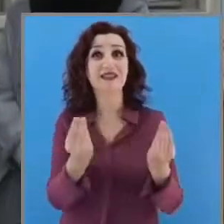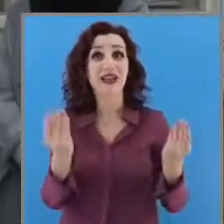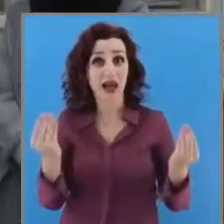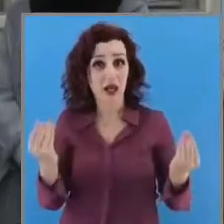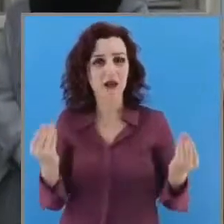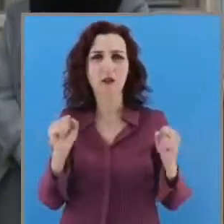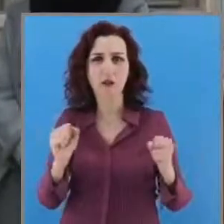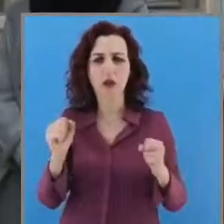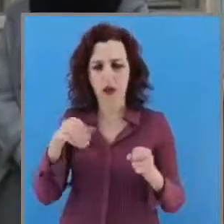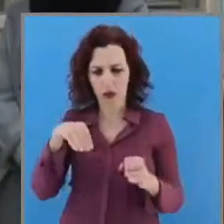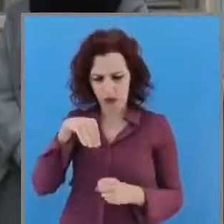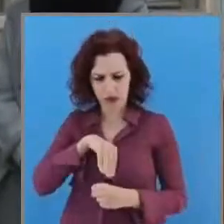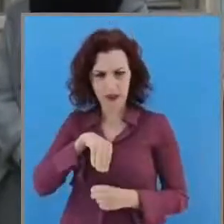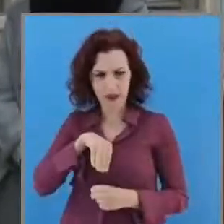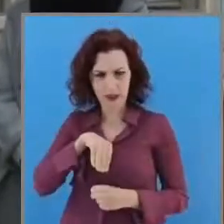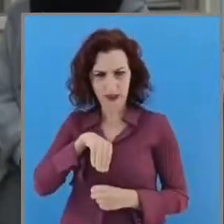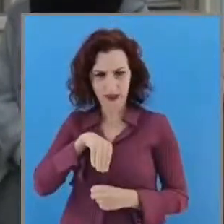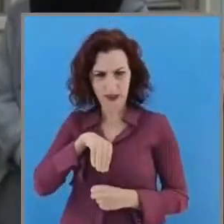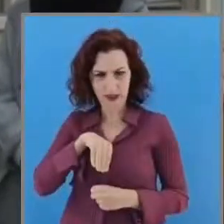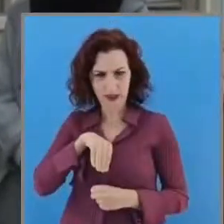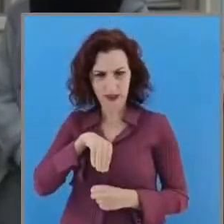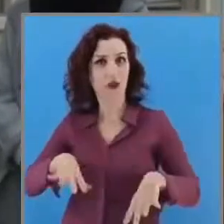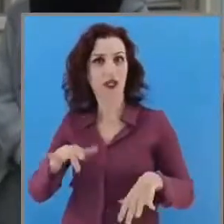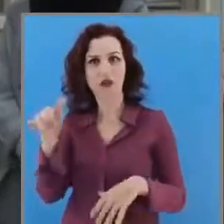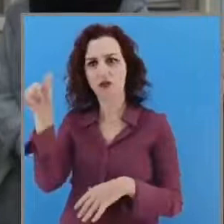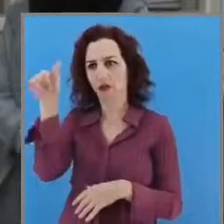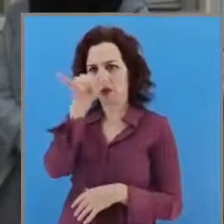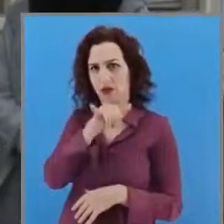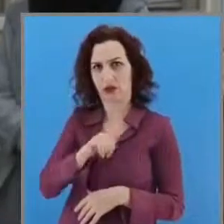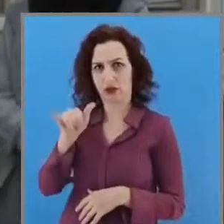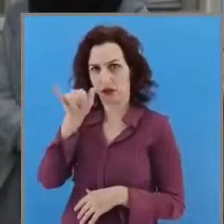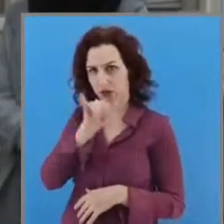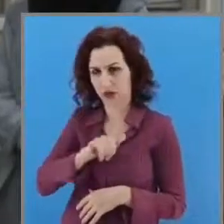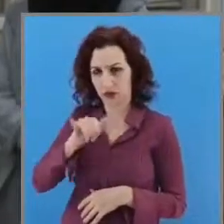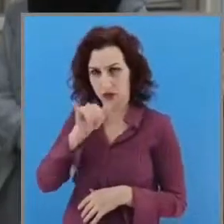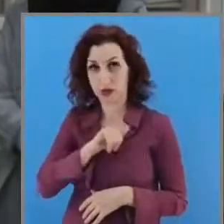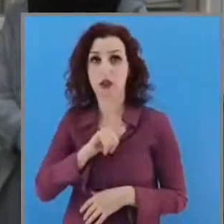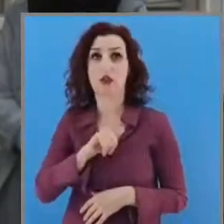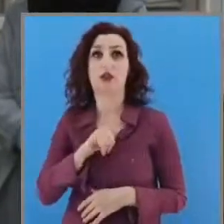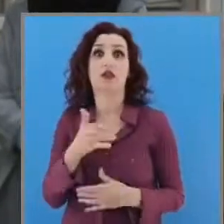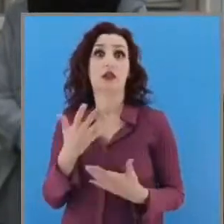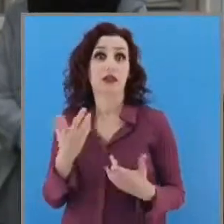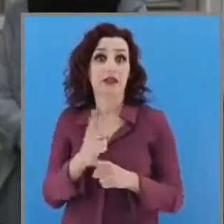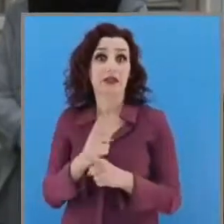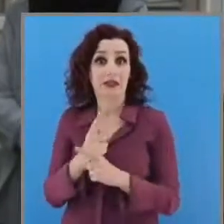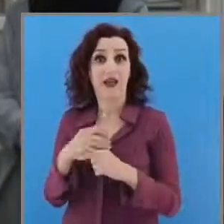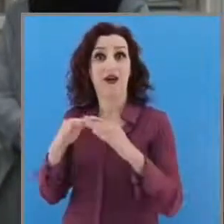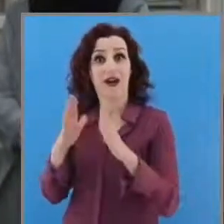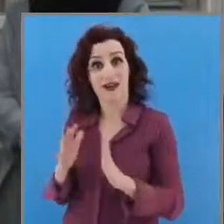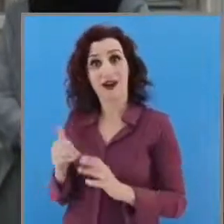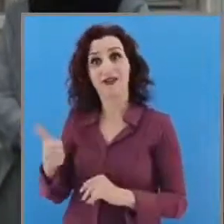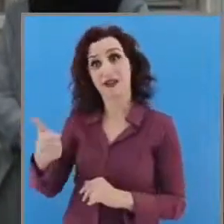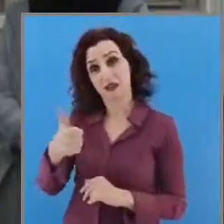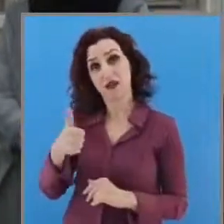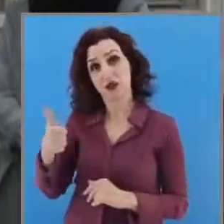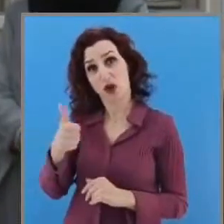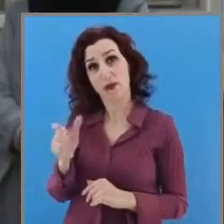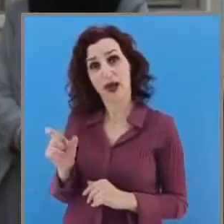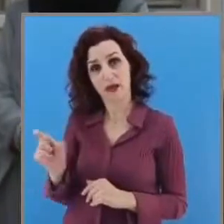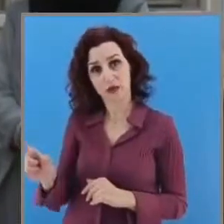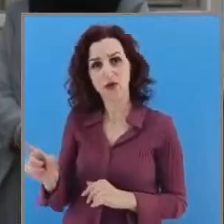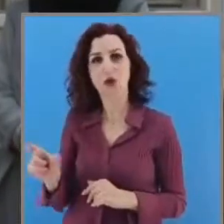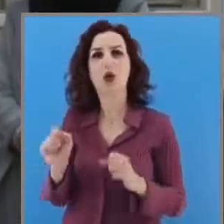quindi che hanno la loro permanenza in isolamento domiciliare, avere informazioni